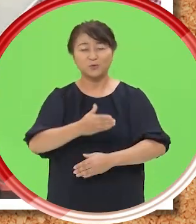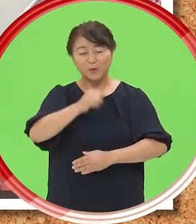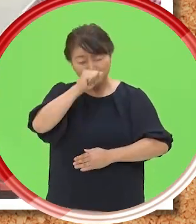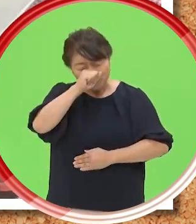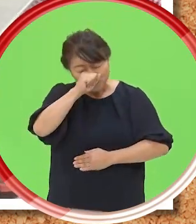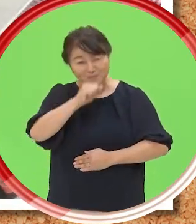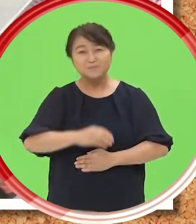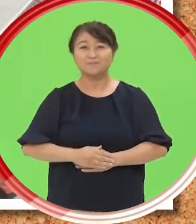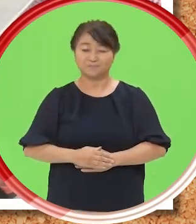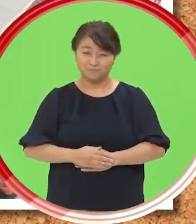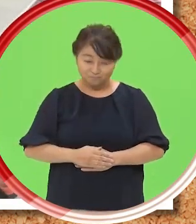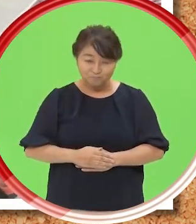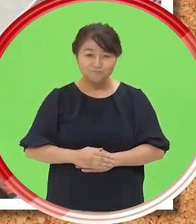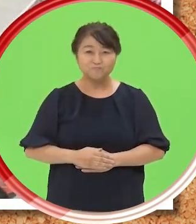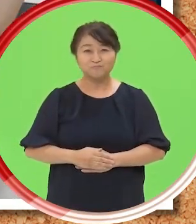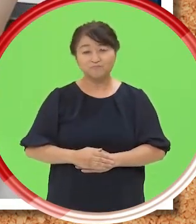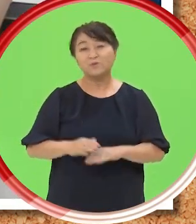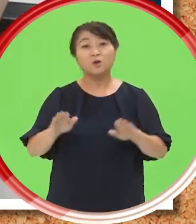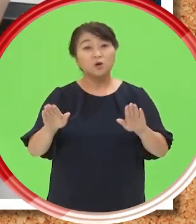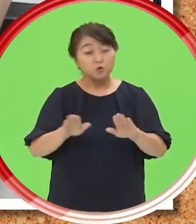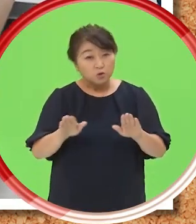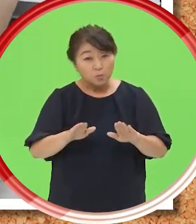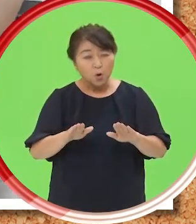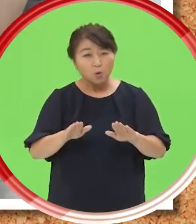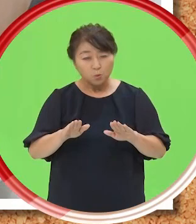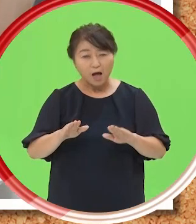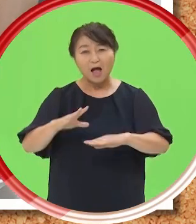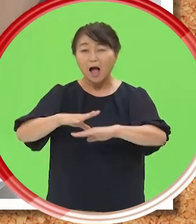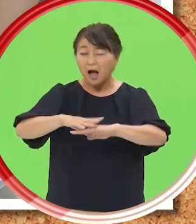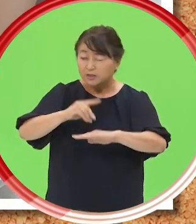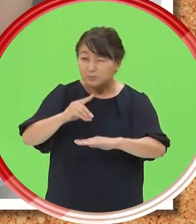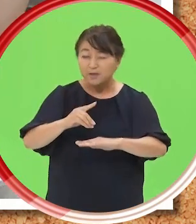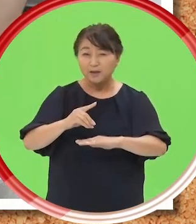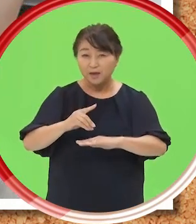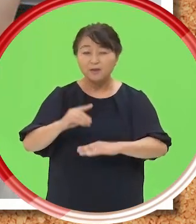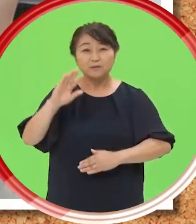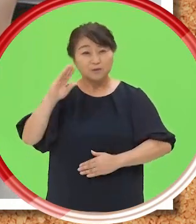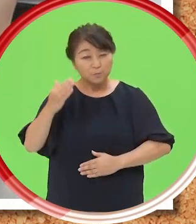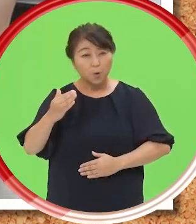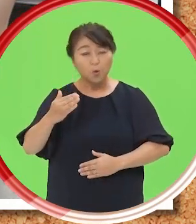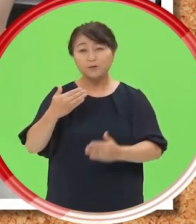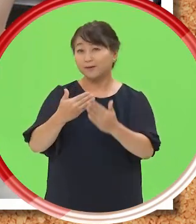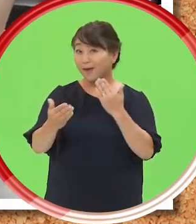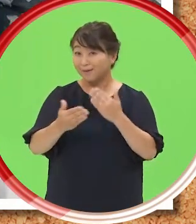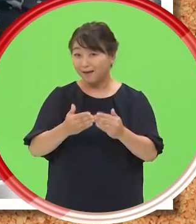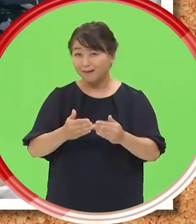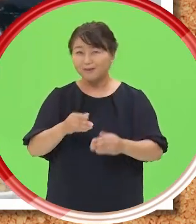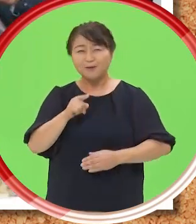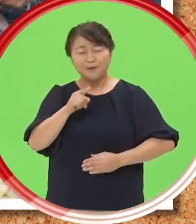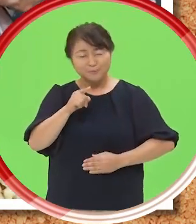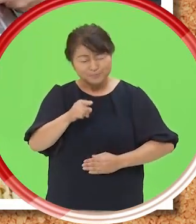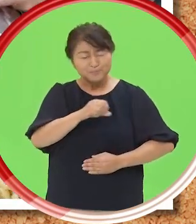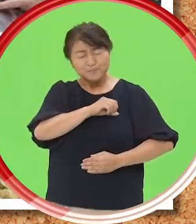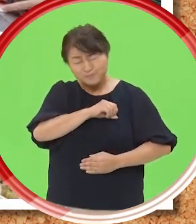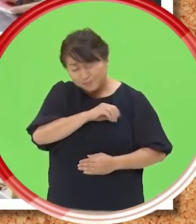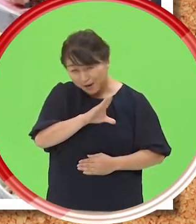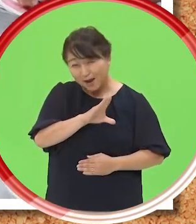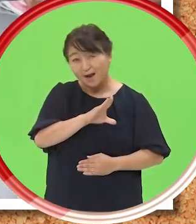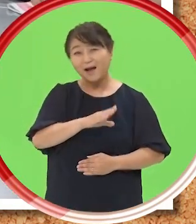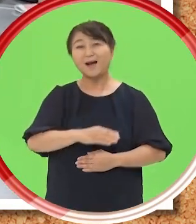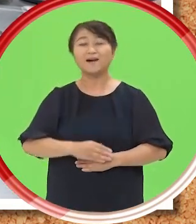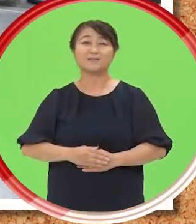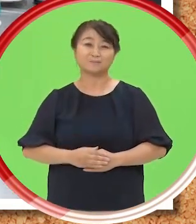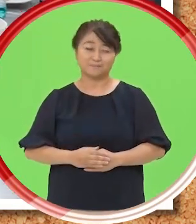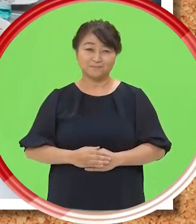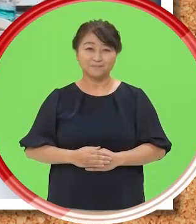ね。 です。子供があまりできない経験だから、初めてでも少しでもやらせたら心が